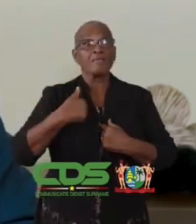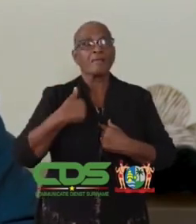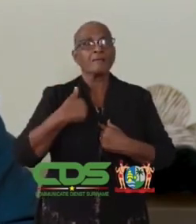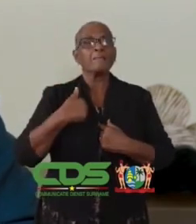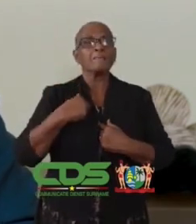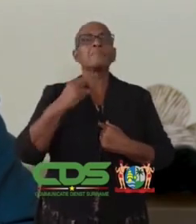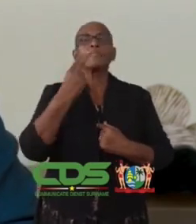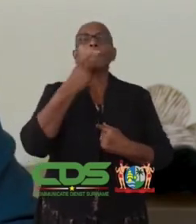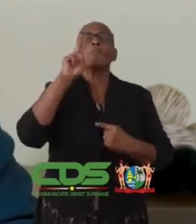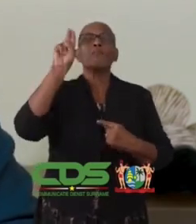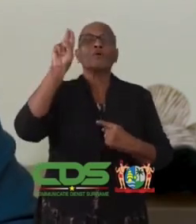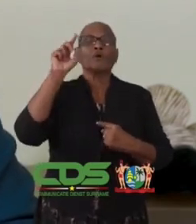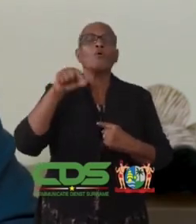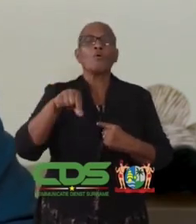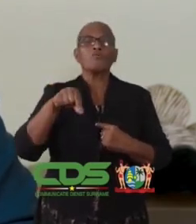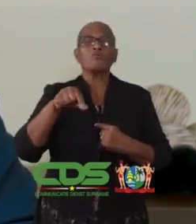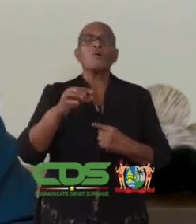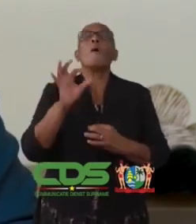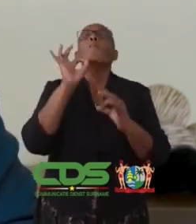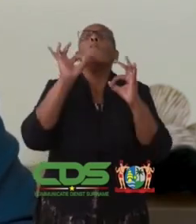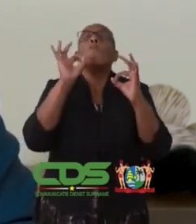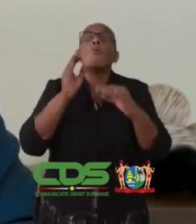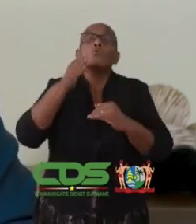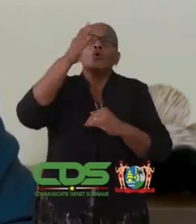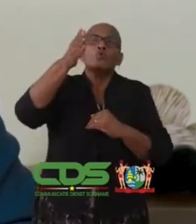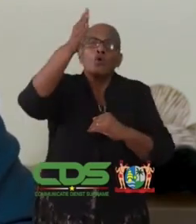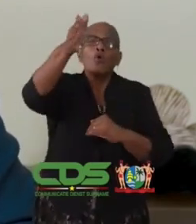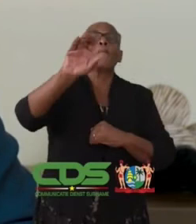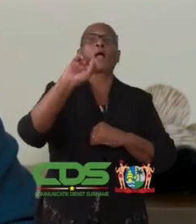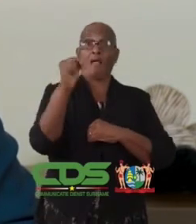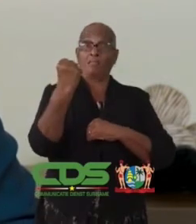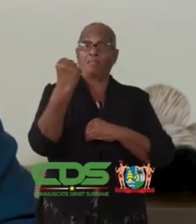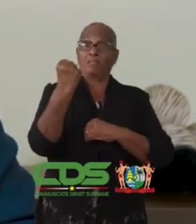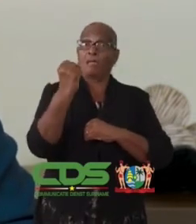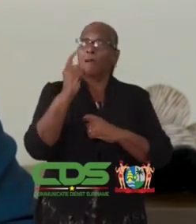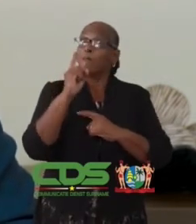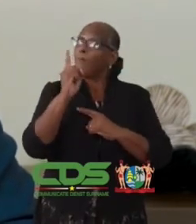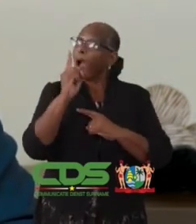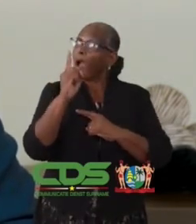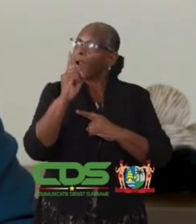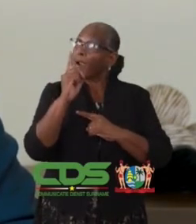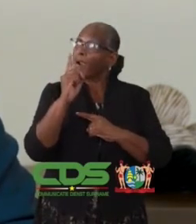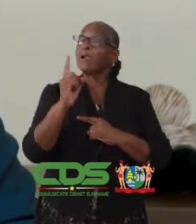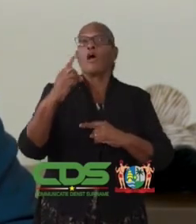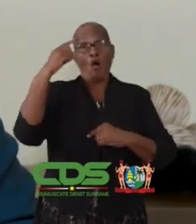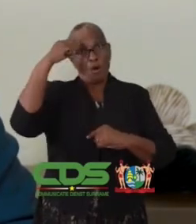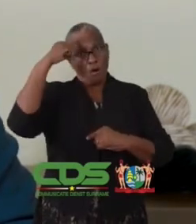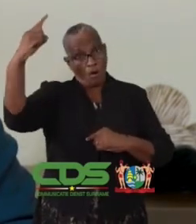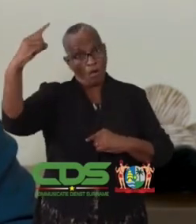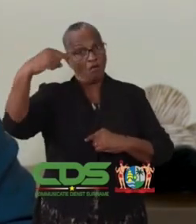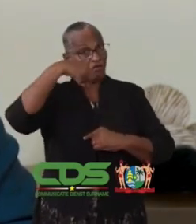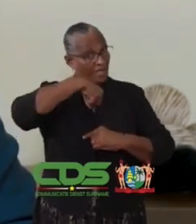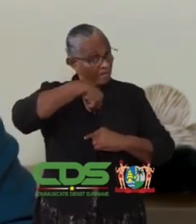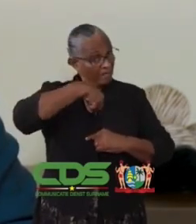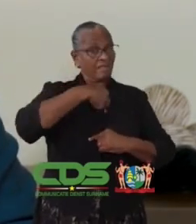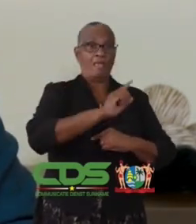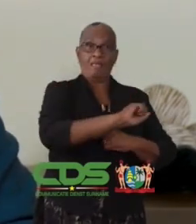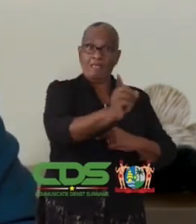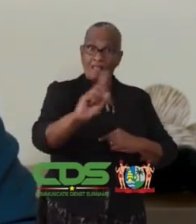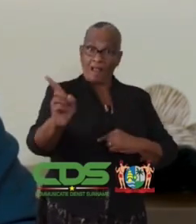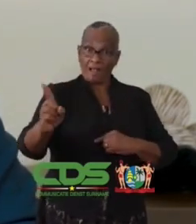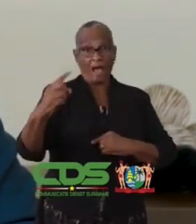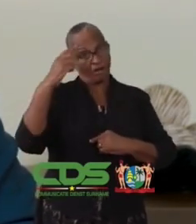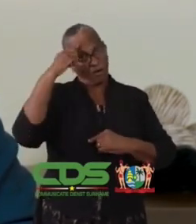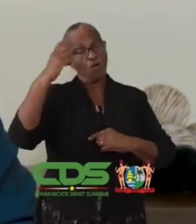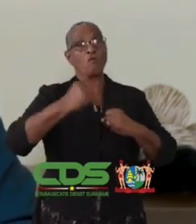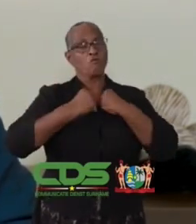heb die heilige overtuiging. Een mooie toekomst is mogelijk. Mits we het geloof in ons en in elkaar